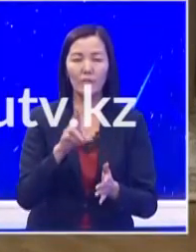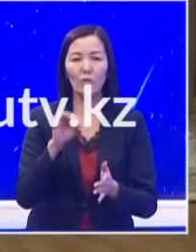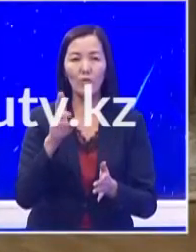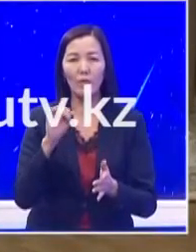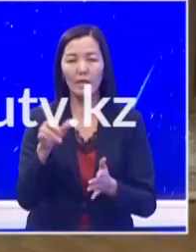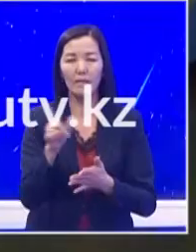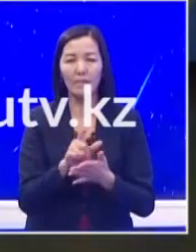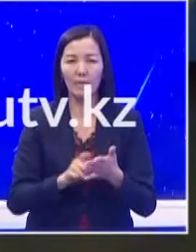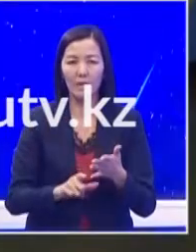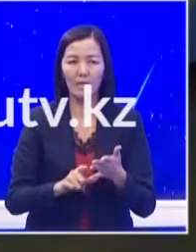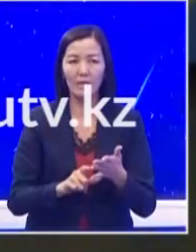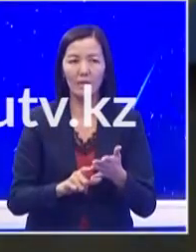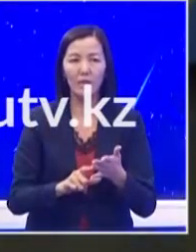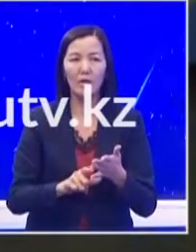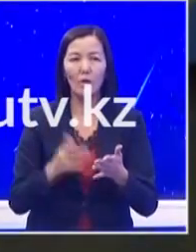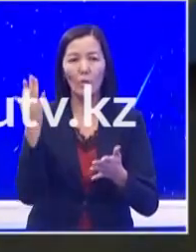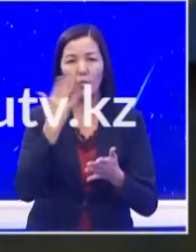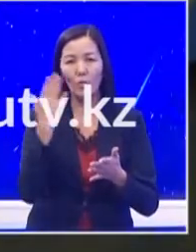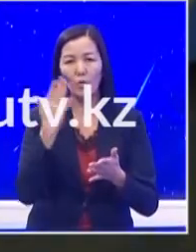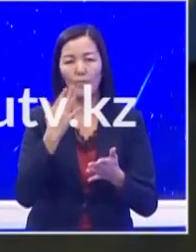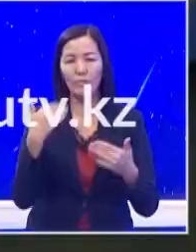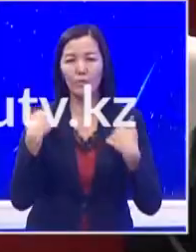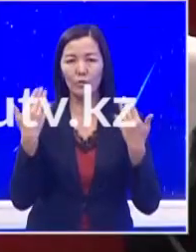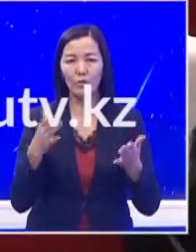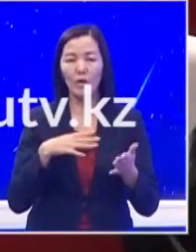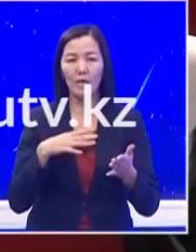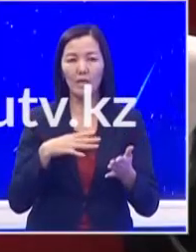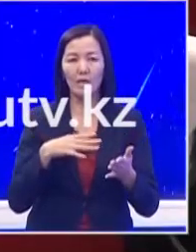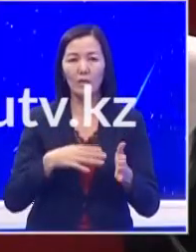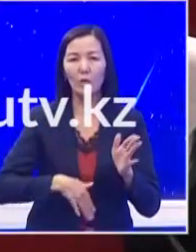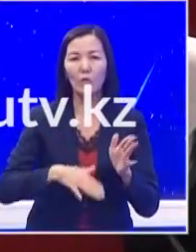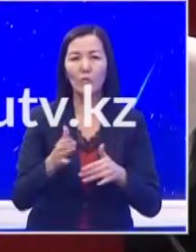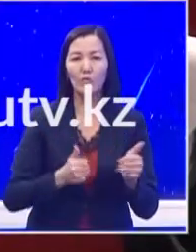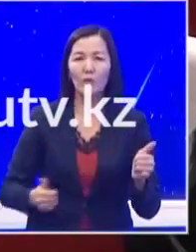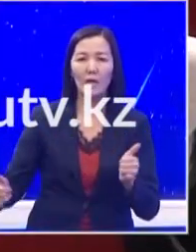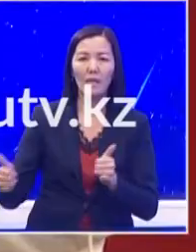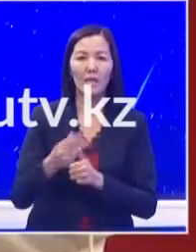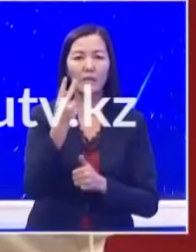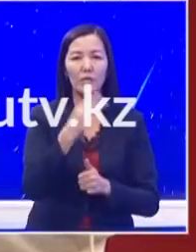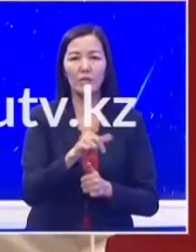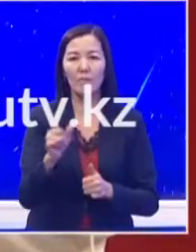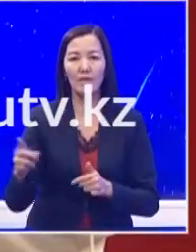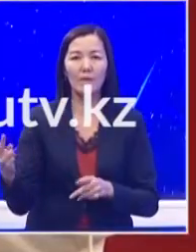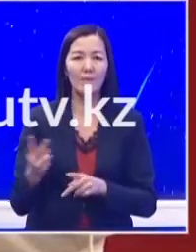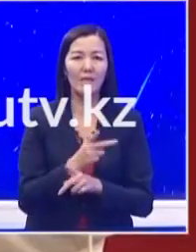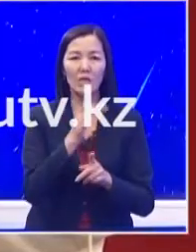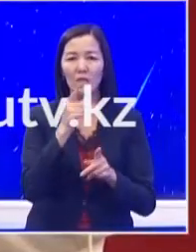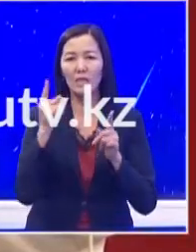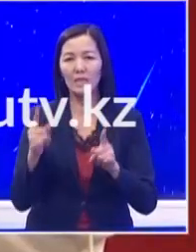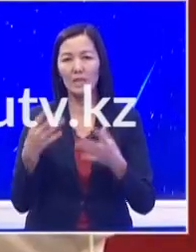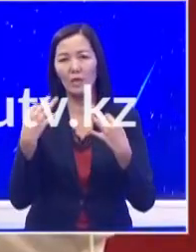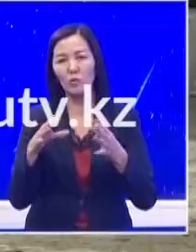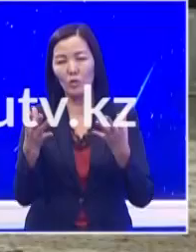батыр жырларының бірінен үзінді оқып, бейнеролик жолдаған. Өз қатарларынан оза шапқан 20 қатысушы екінші кезеңге жолдама алды.